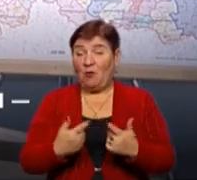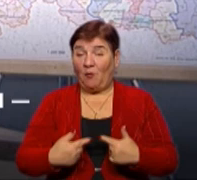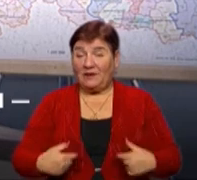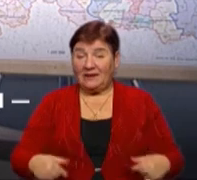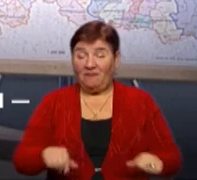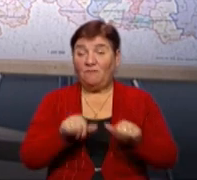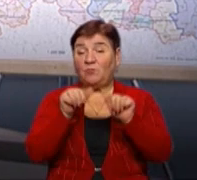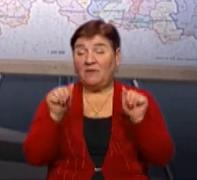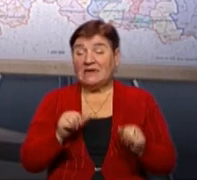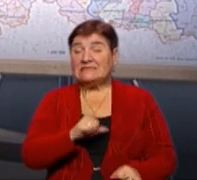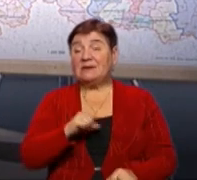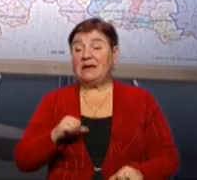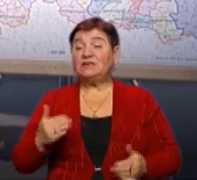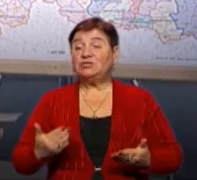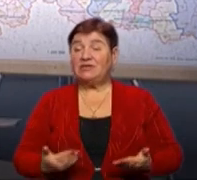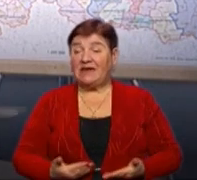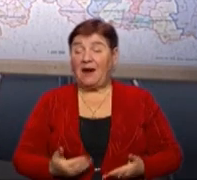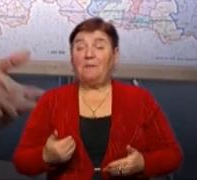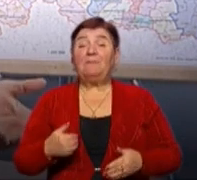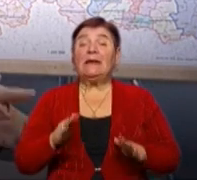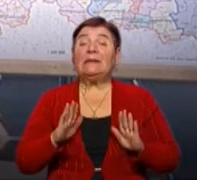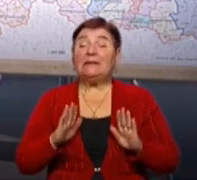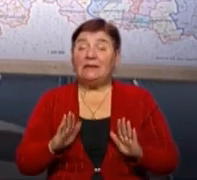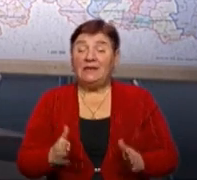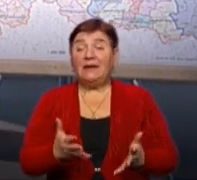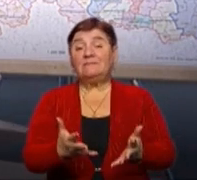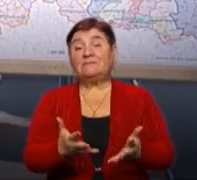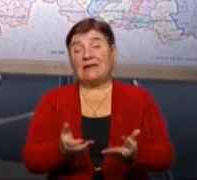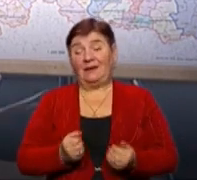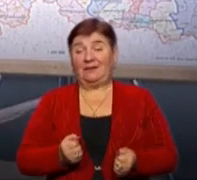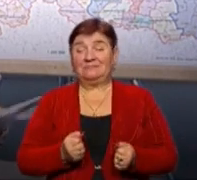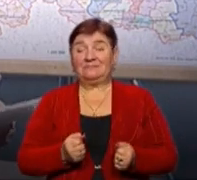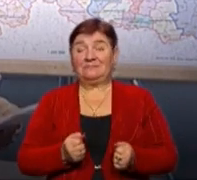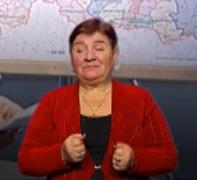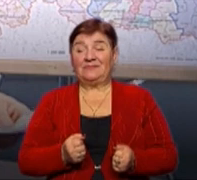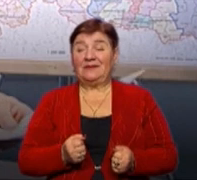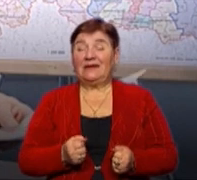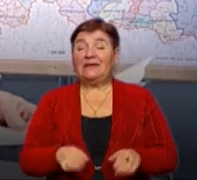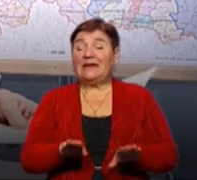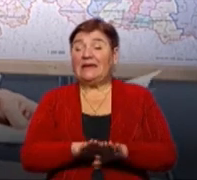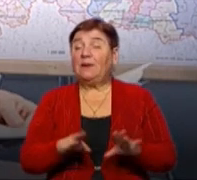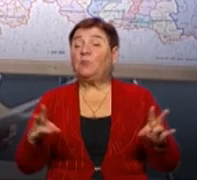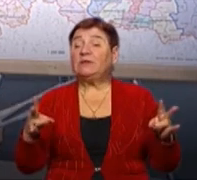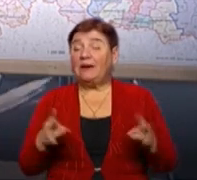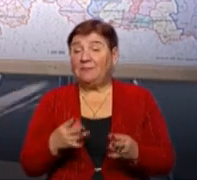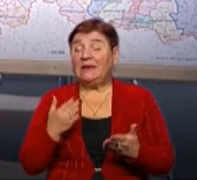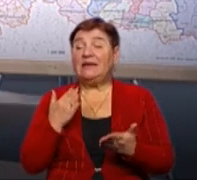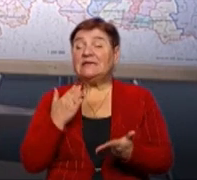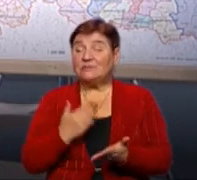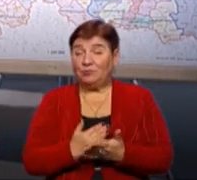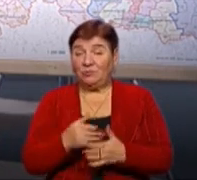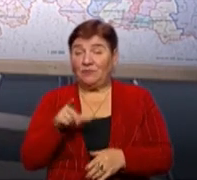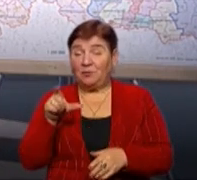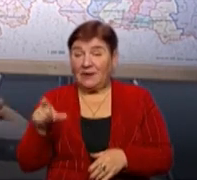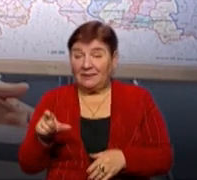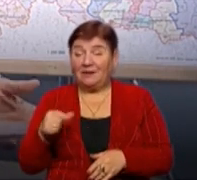об'єднання формувало саме життя. Ми тільки його взяли, і оскільки такі потреби існують в громадах,